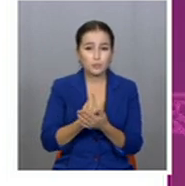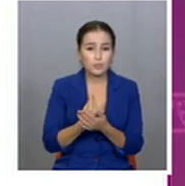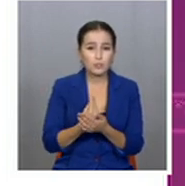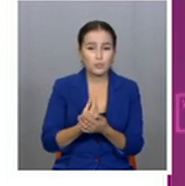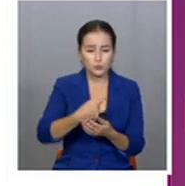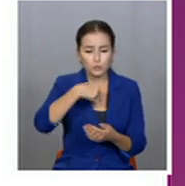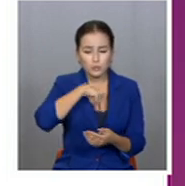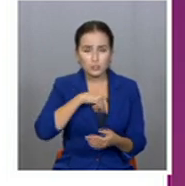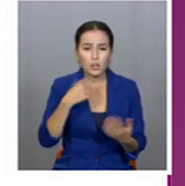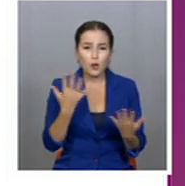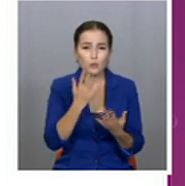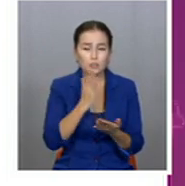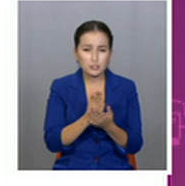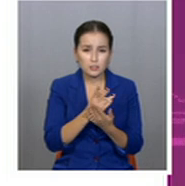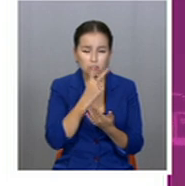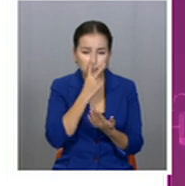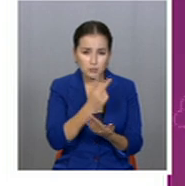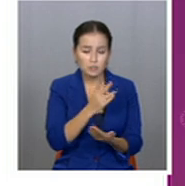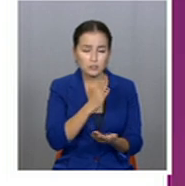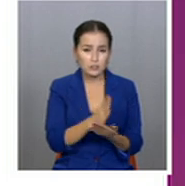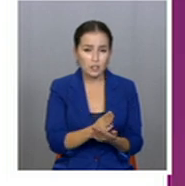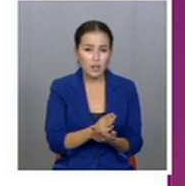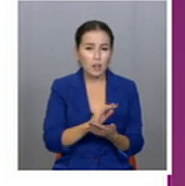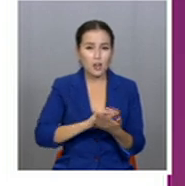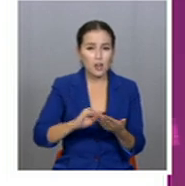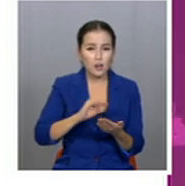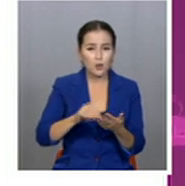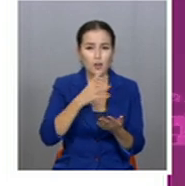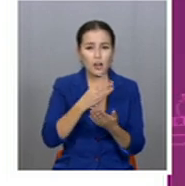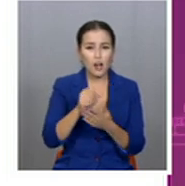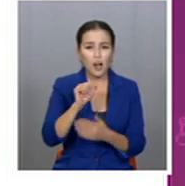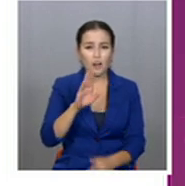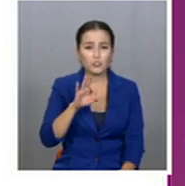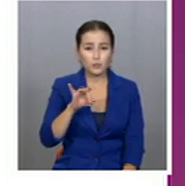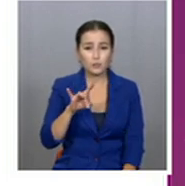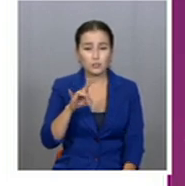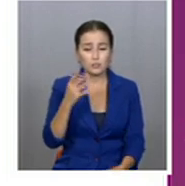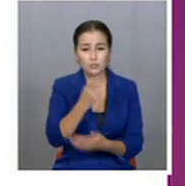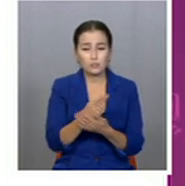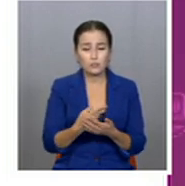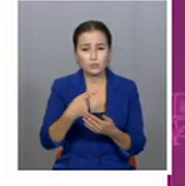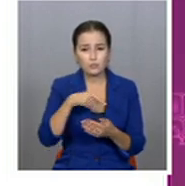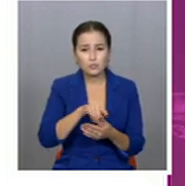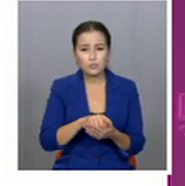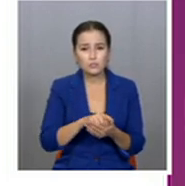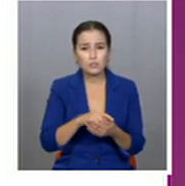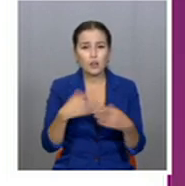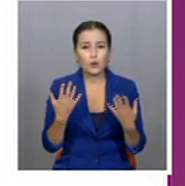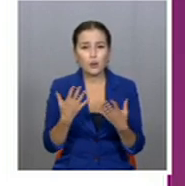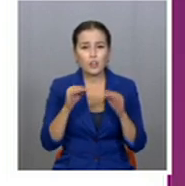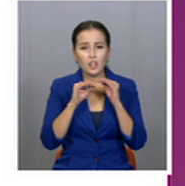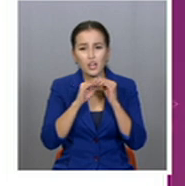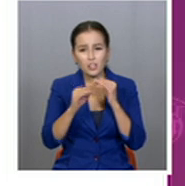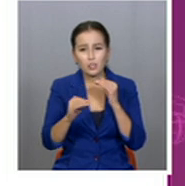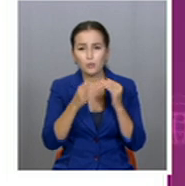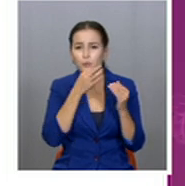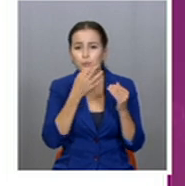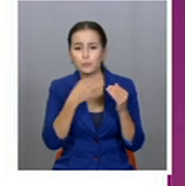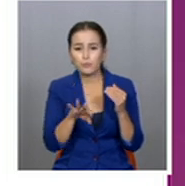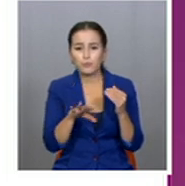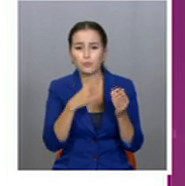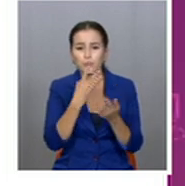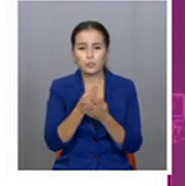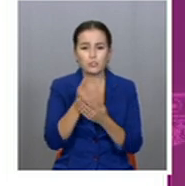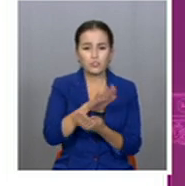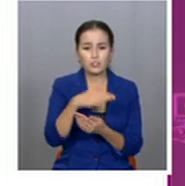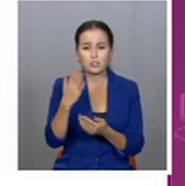қалпы. Әр жанрда автор бейнесі әр түрлі дәрежеде, әр қырынан көрінеді. Эпикалық шығармаларда